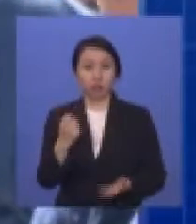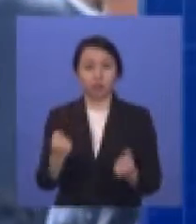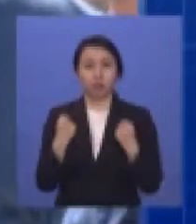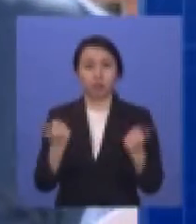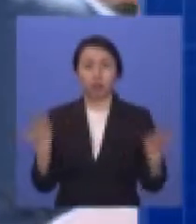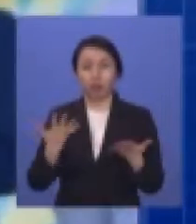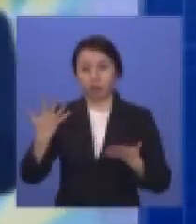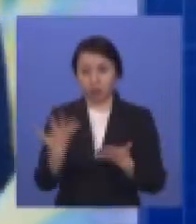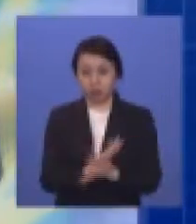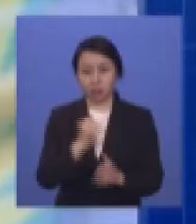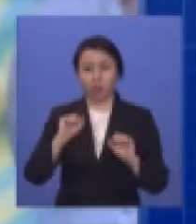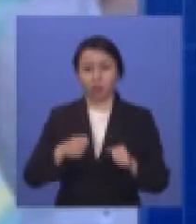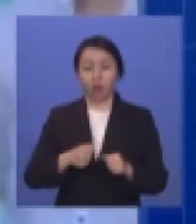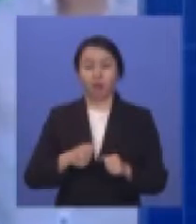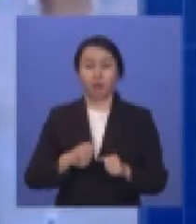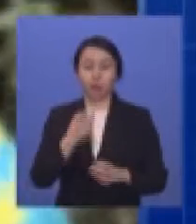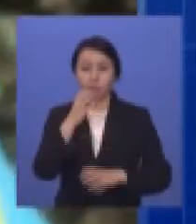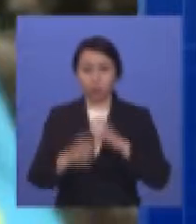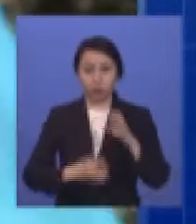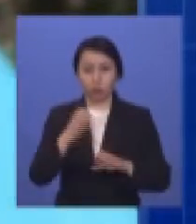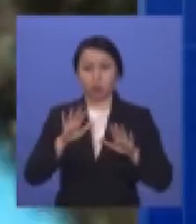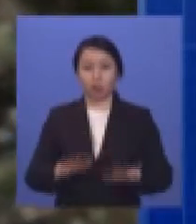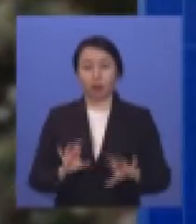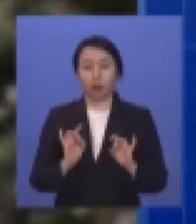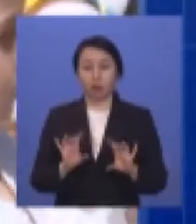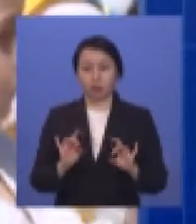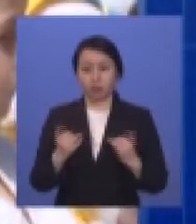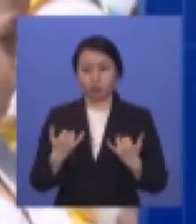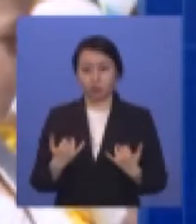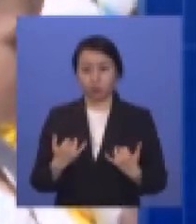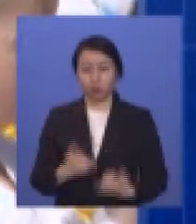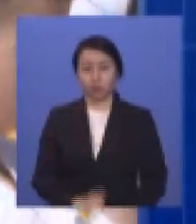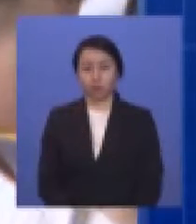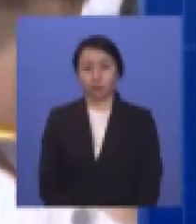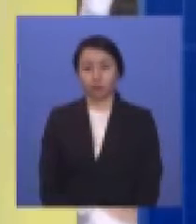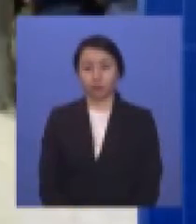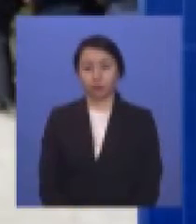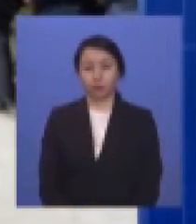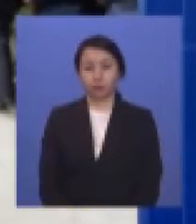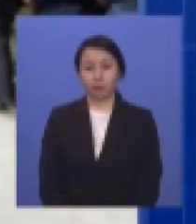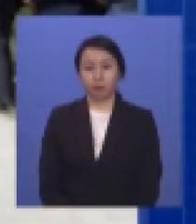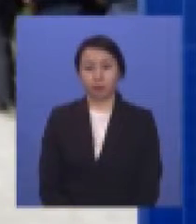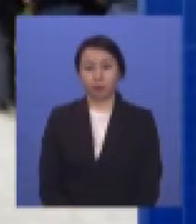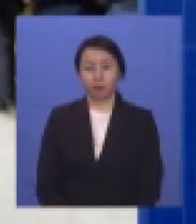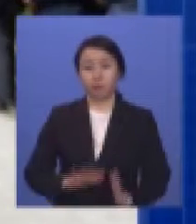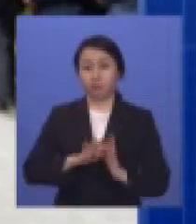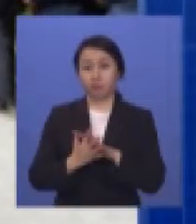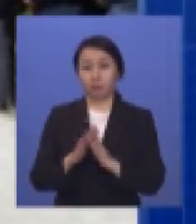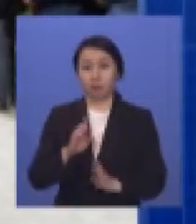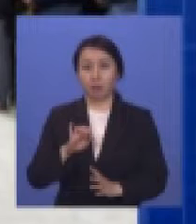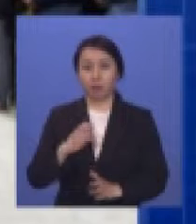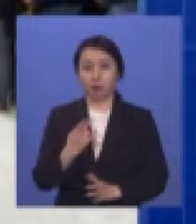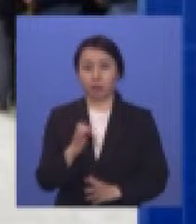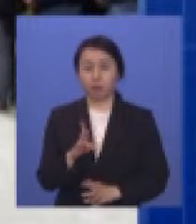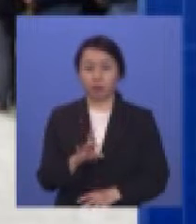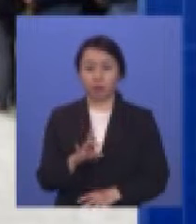Каких достижений им удалось добиться на международной арене, расскажем через несколько минут. В селе Благовещенка